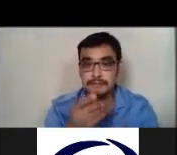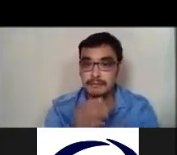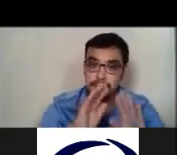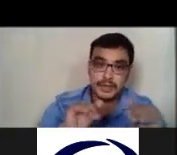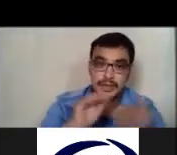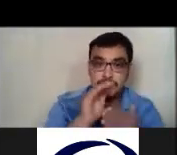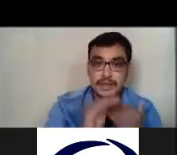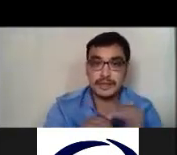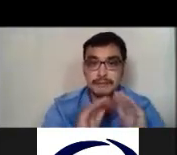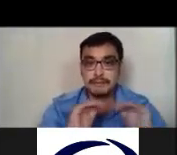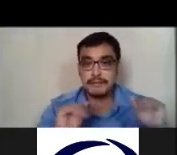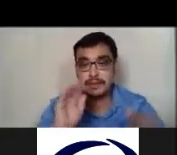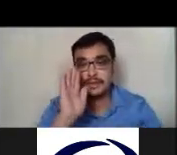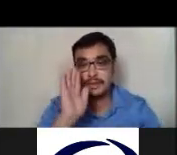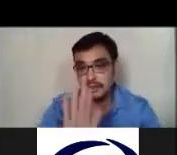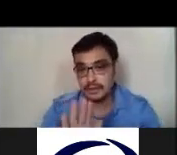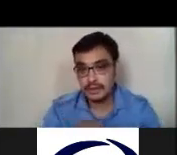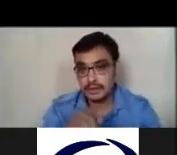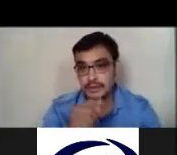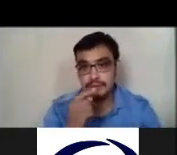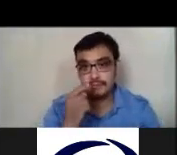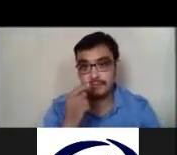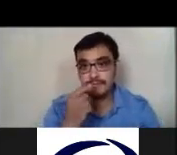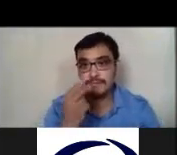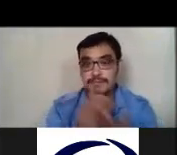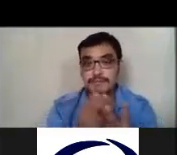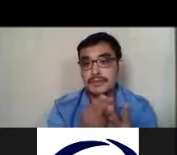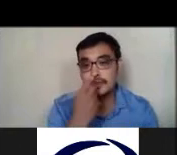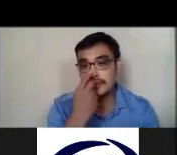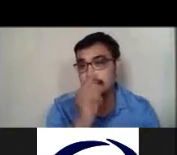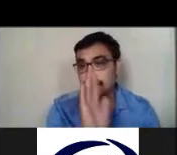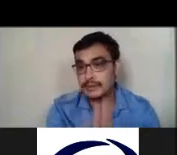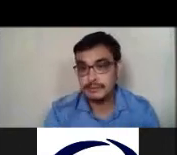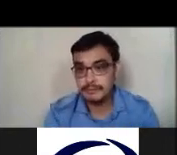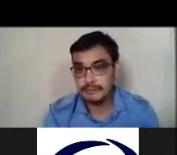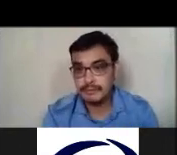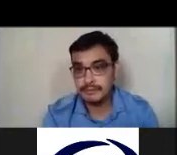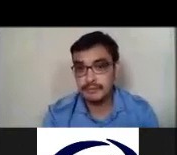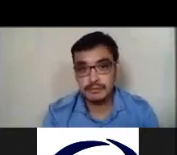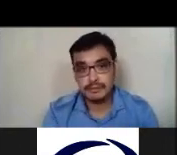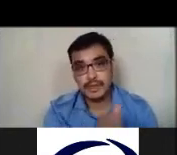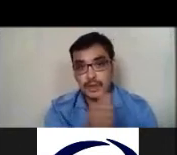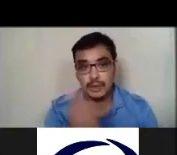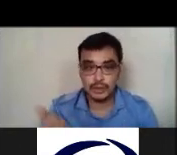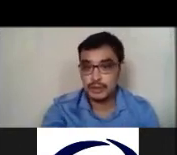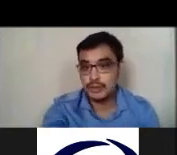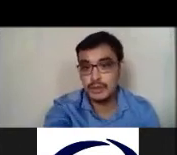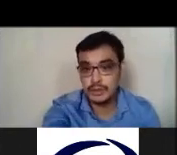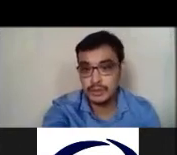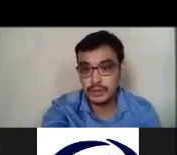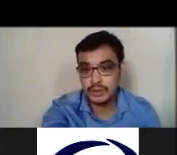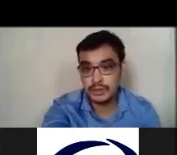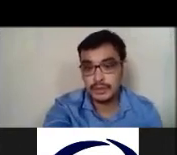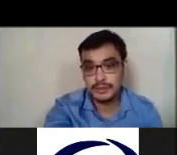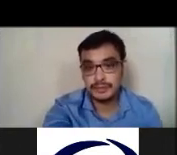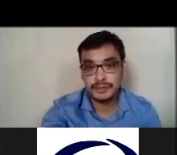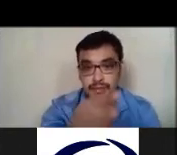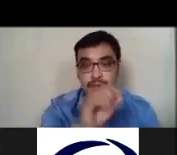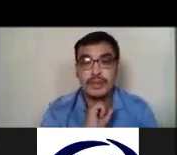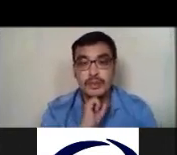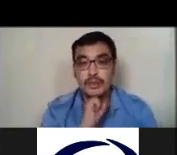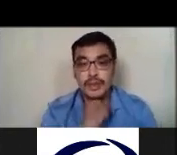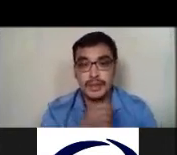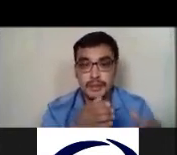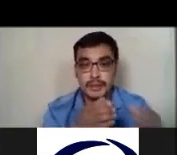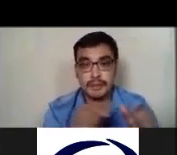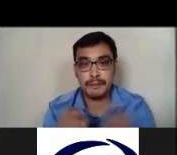एक्सपिरियन्स गरिराखेको देखिन्छ सर्भाइभरहरूले। नेक्स्ट स्लाइड। अब एज क्याटेगोरीमा नि हेरेका थियौँ हामीले